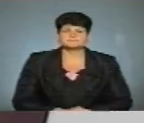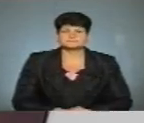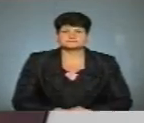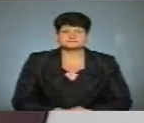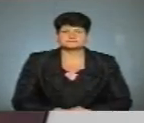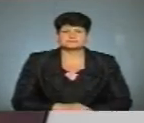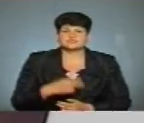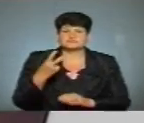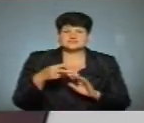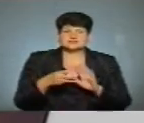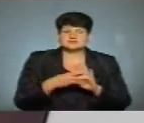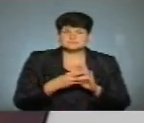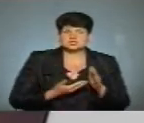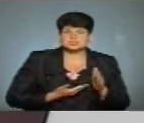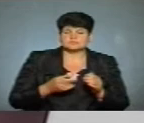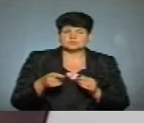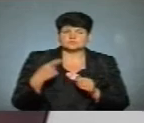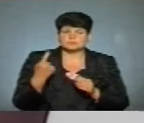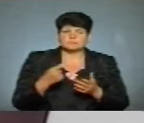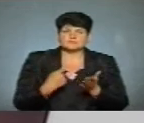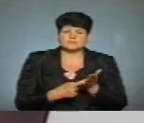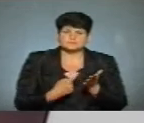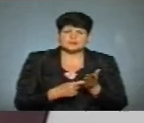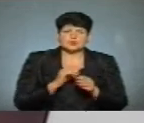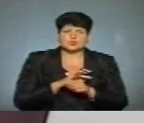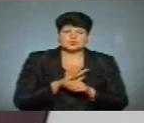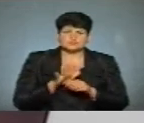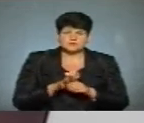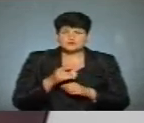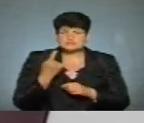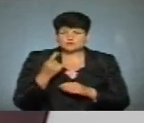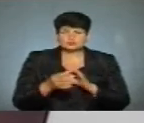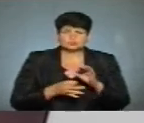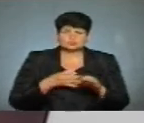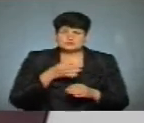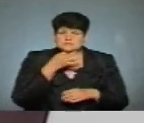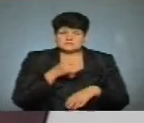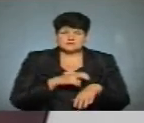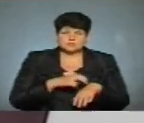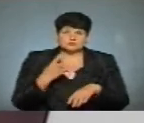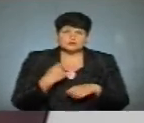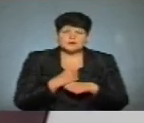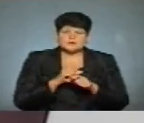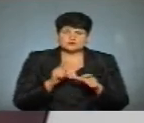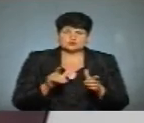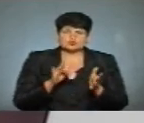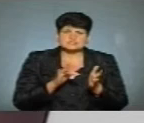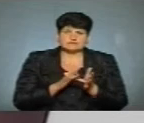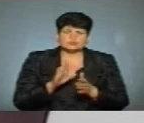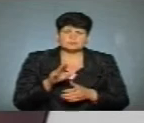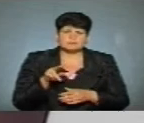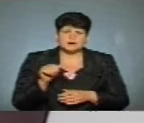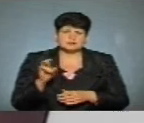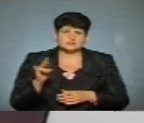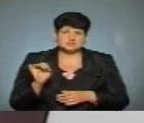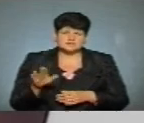У 28 жителів Тернопільщини підтвердили коронавірус за добу, повідомив епідеміолог обласного лабораторного центру Володимир Паничев. За його